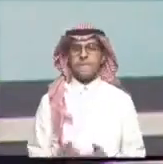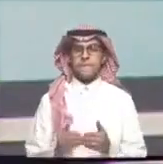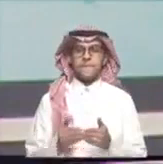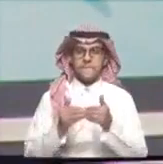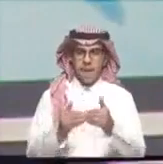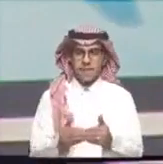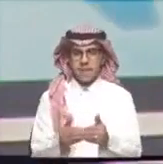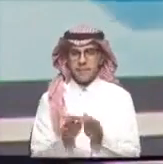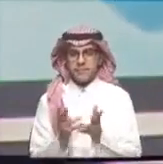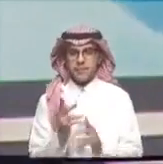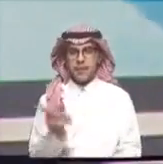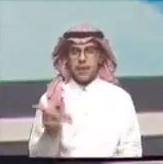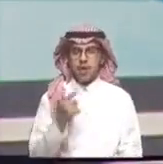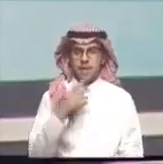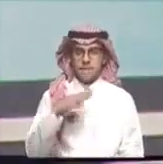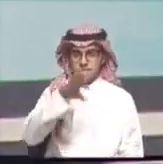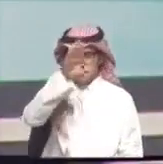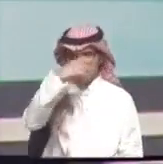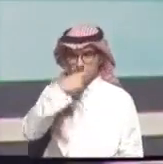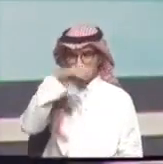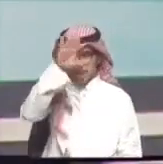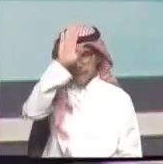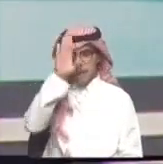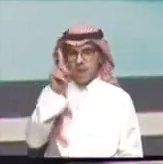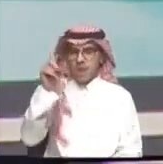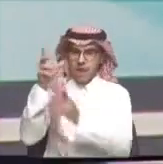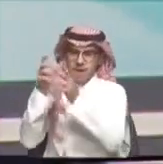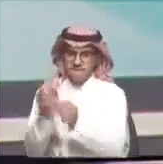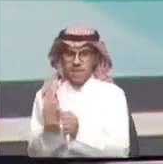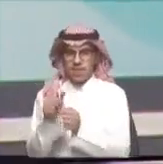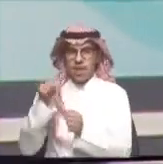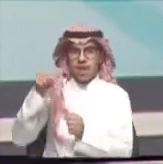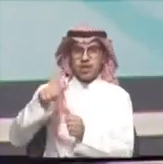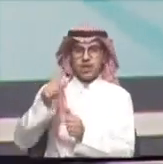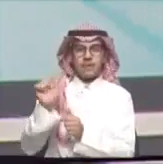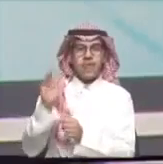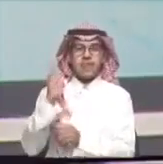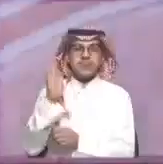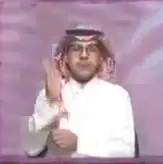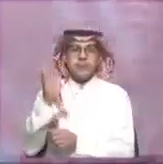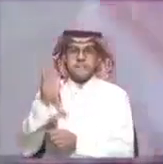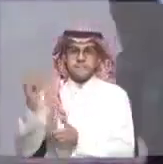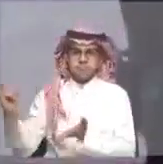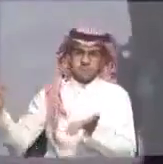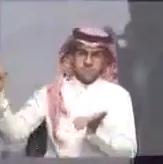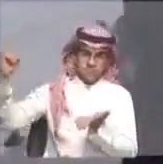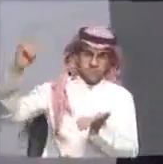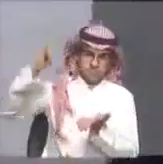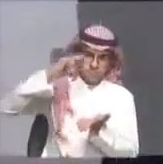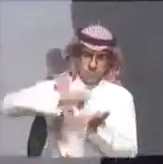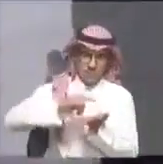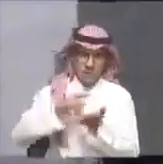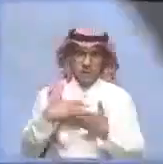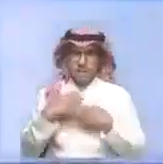غادر خادم الحرمين الشريفين الملك سلمان بن عبد العزيز آل سعود حفظه الله المنطقة الشرقية اليوم. وكان في وداع